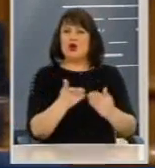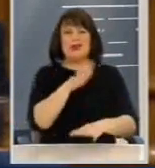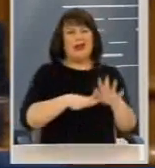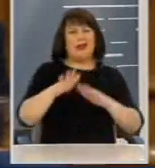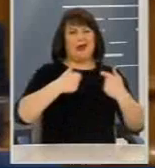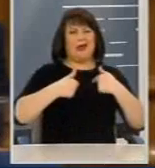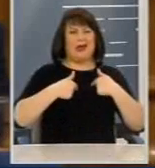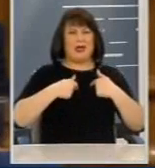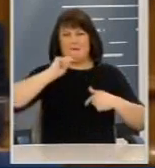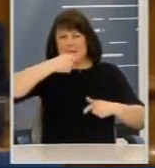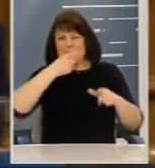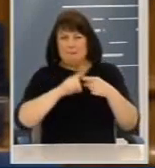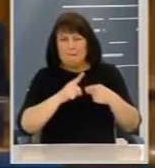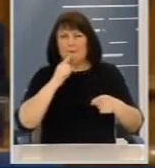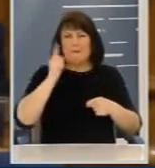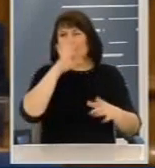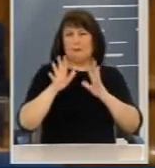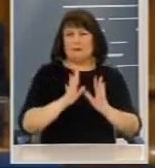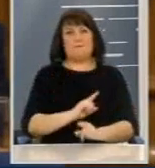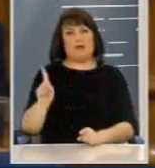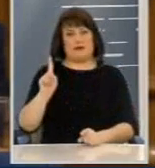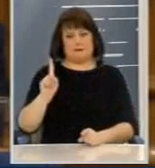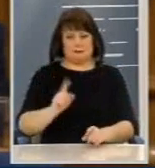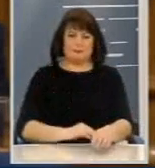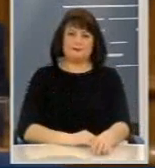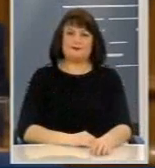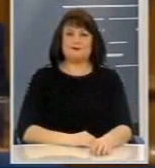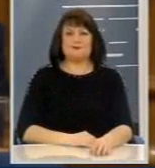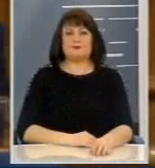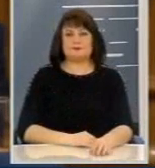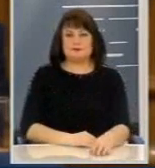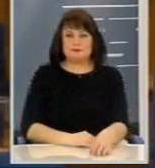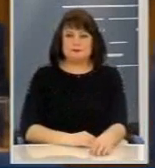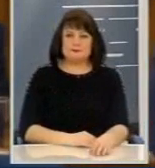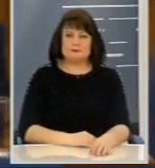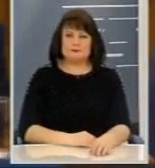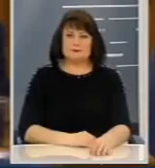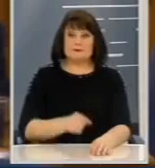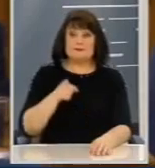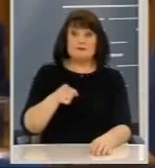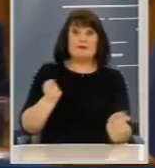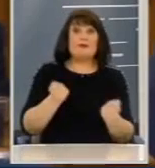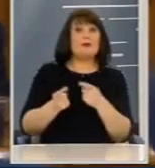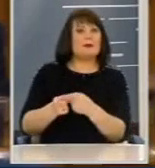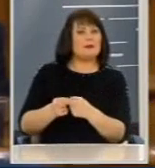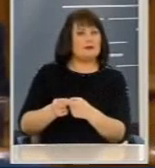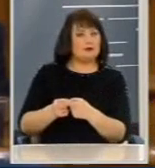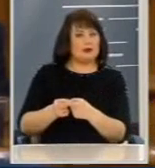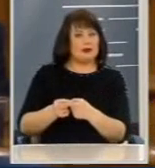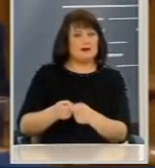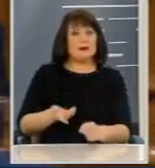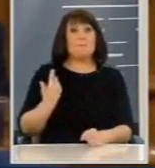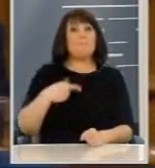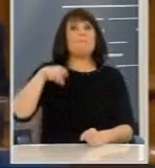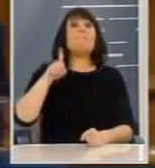με δίθεν μυστικές συναντήσεις στο Παρίσι. Και πάμε παρακάτω. Αυτό που κάνατε τις